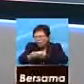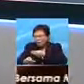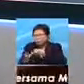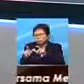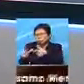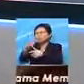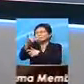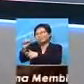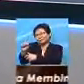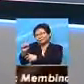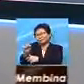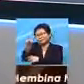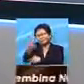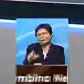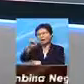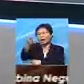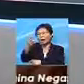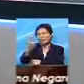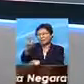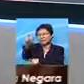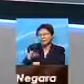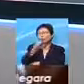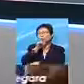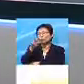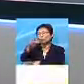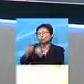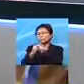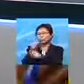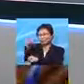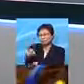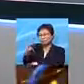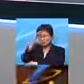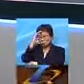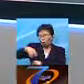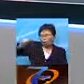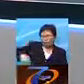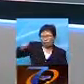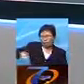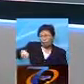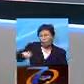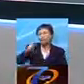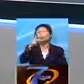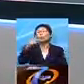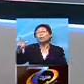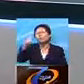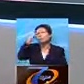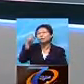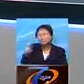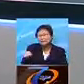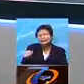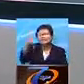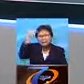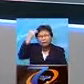kumpulan itu tertuduh Ahmad Fariz zulifli 20 tahun didakwa di Mahkamah majistr Kuala Lumpur dengan